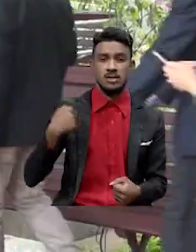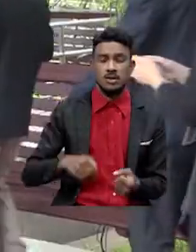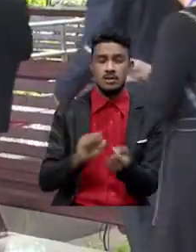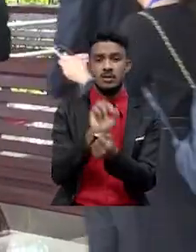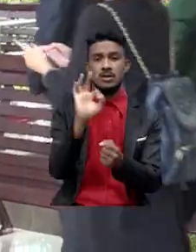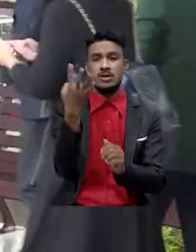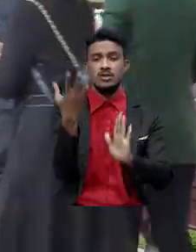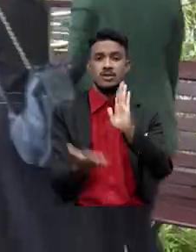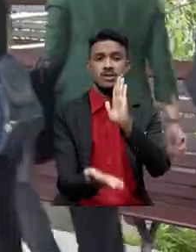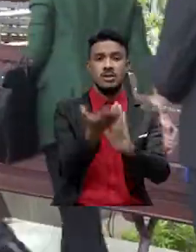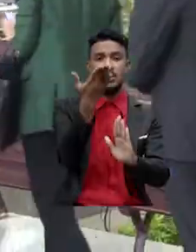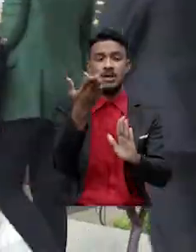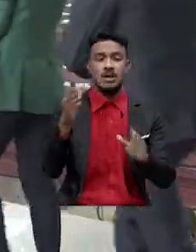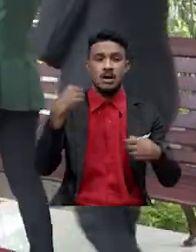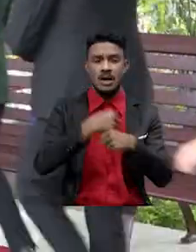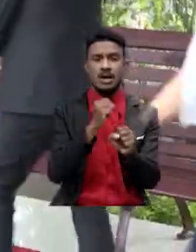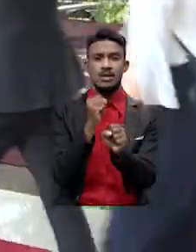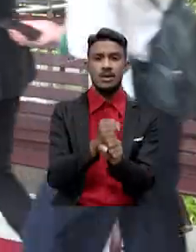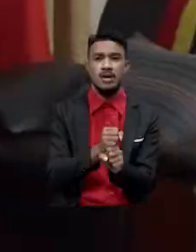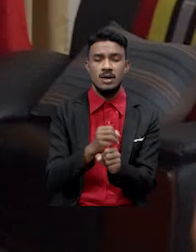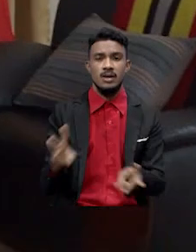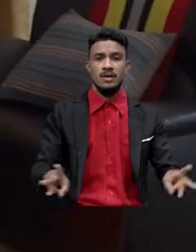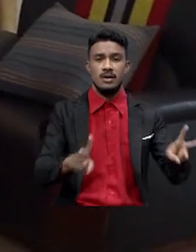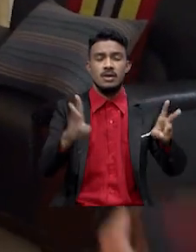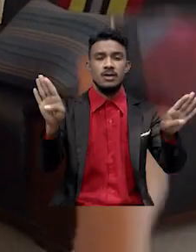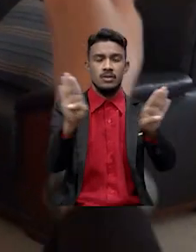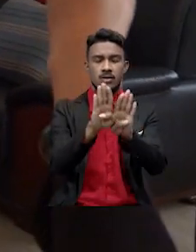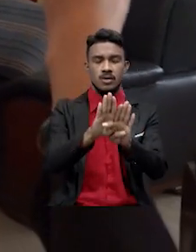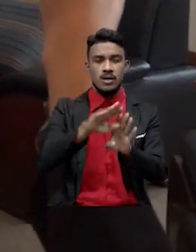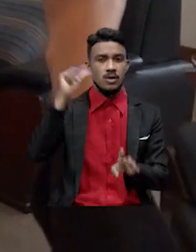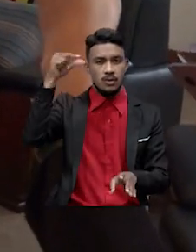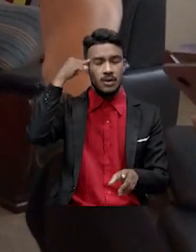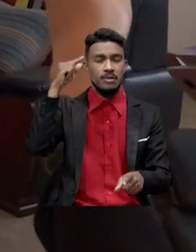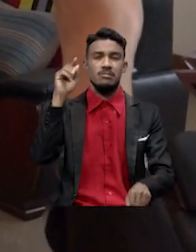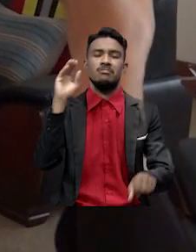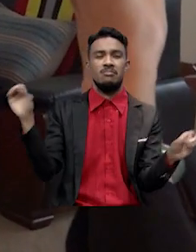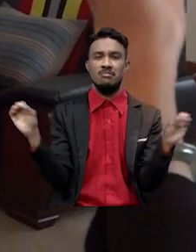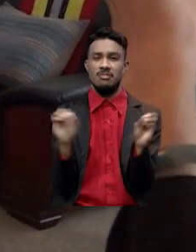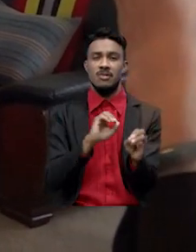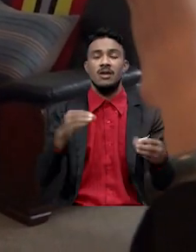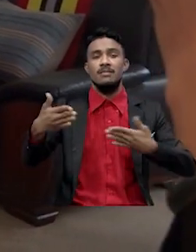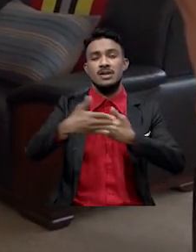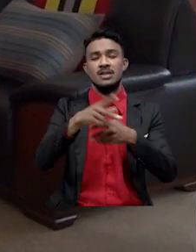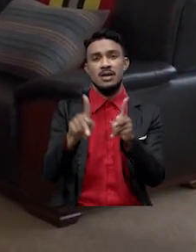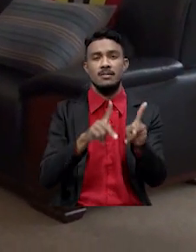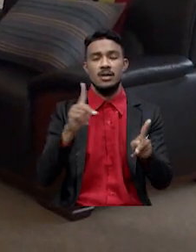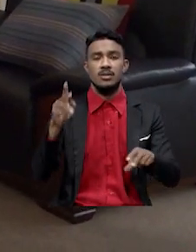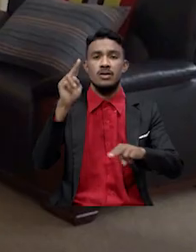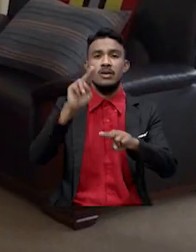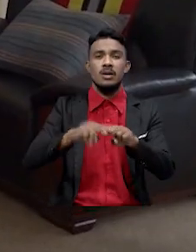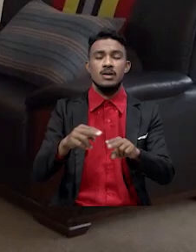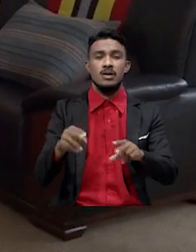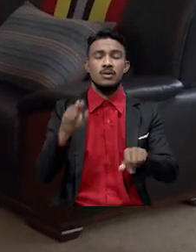no aplika hela lockdown no ne governante ne lakoi hak basic no halibur ema barak atu alargatan moras ne.